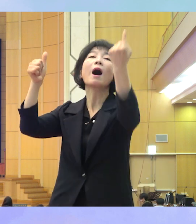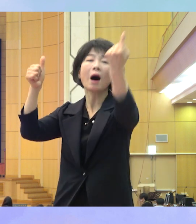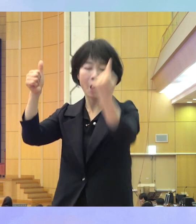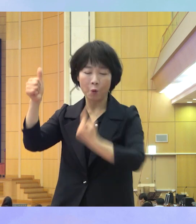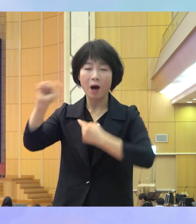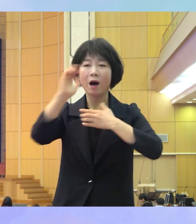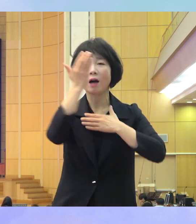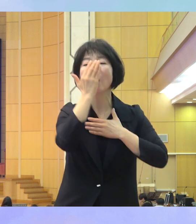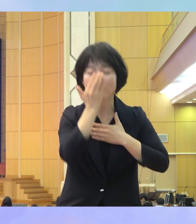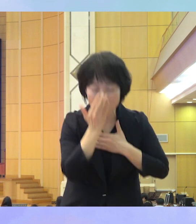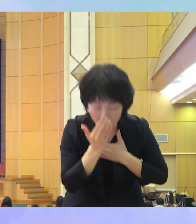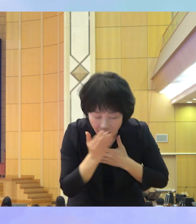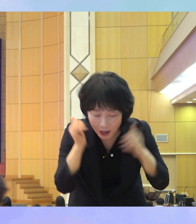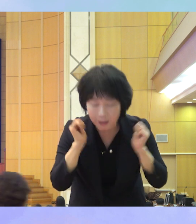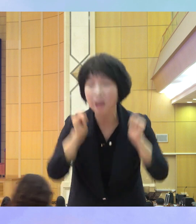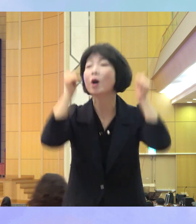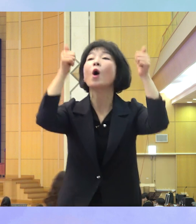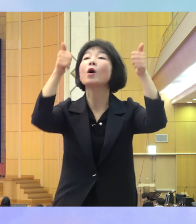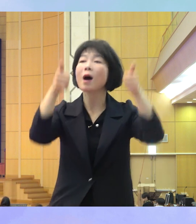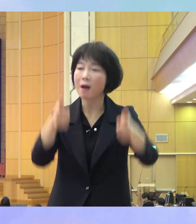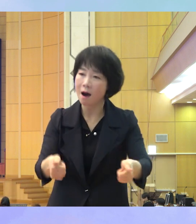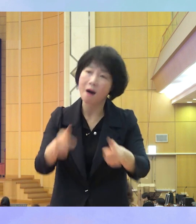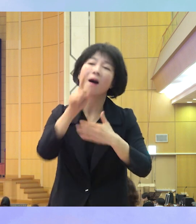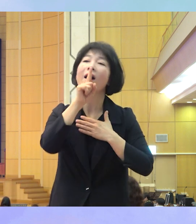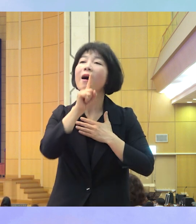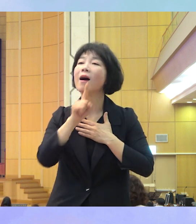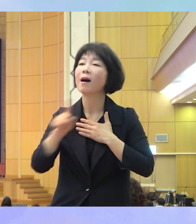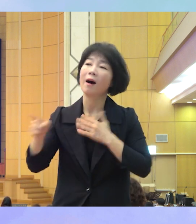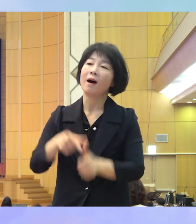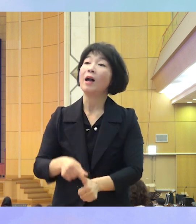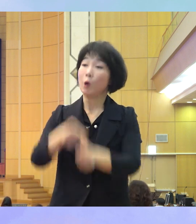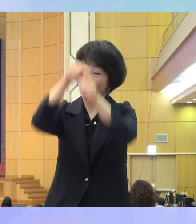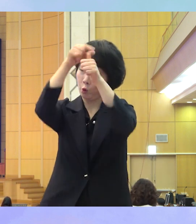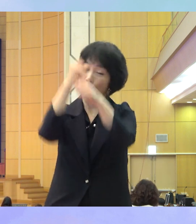주께 나와 겸손하게 절하라.